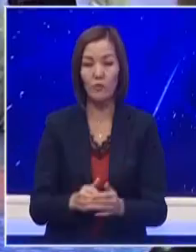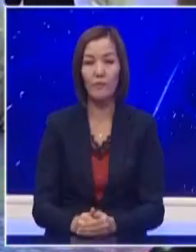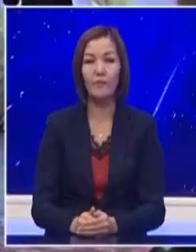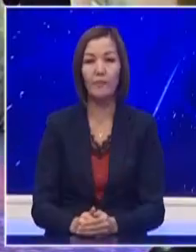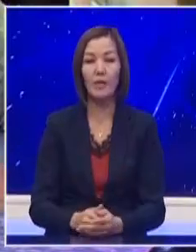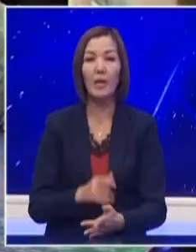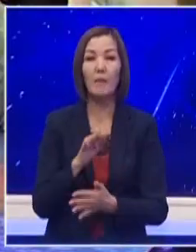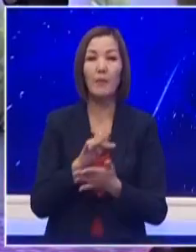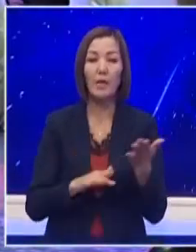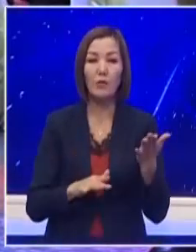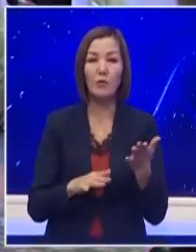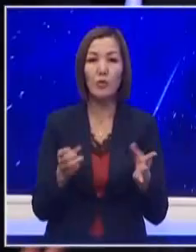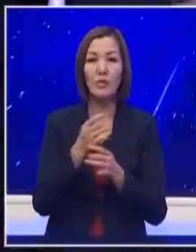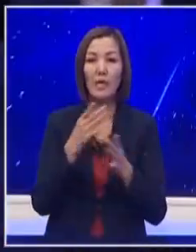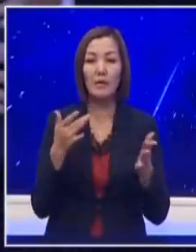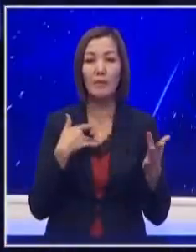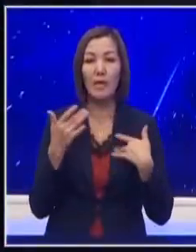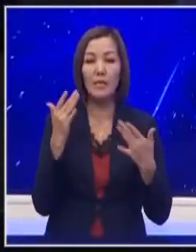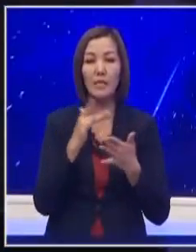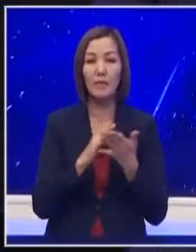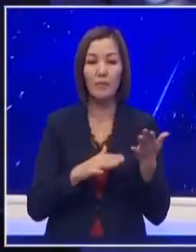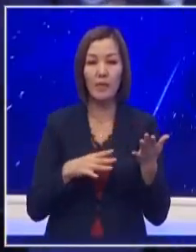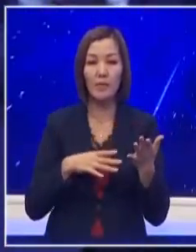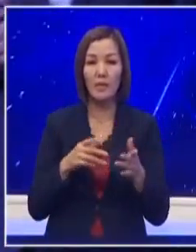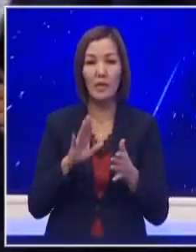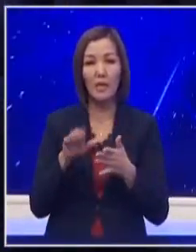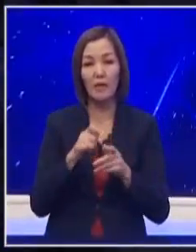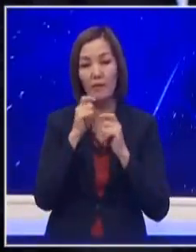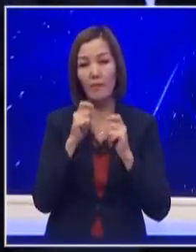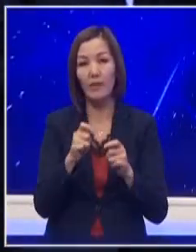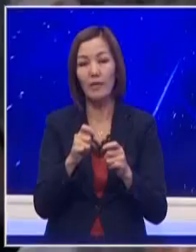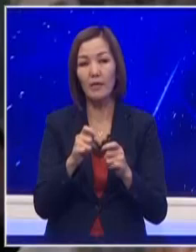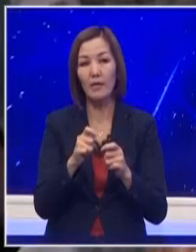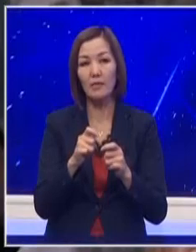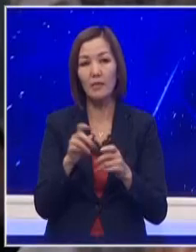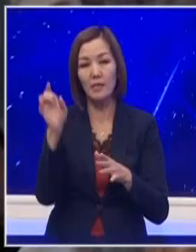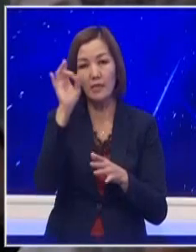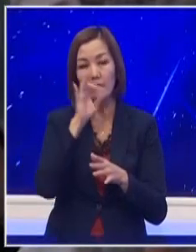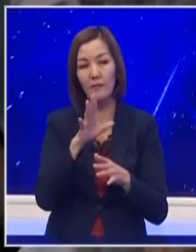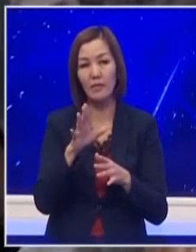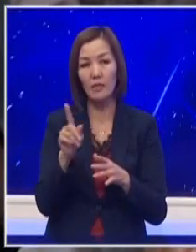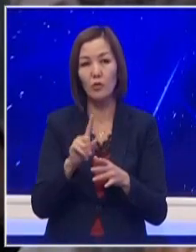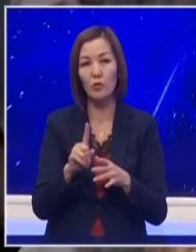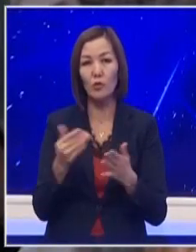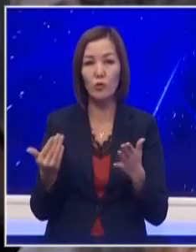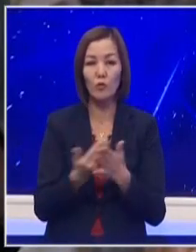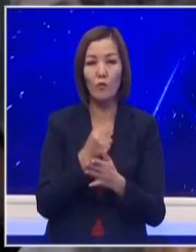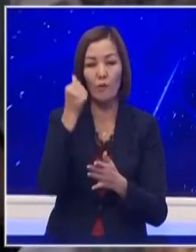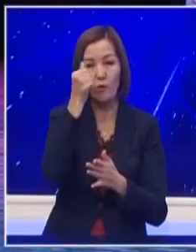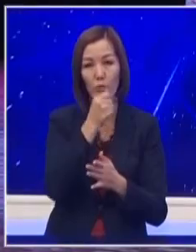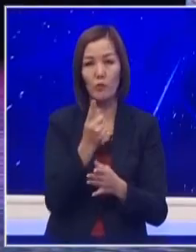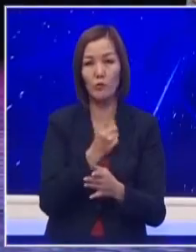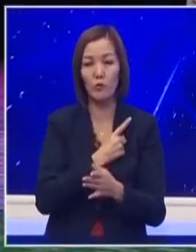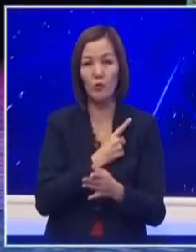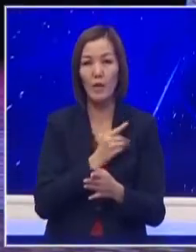продолжилось празднование ярким концертом а главным подарком для всех педагогов страны стало известие о том что с Нового года учителей